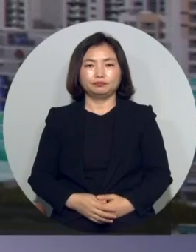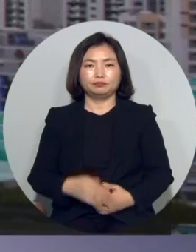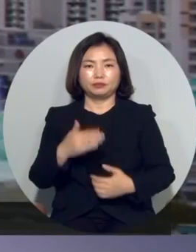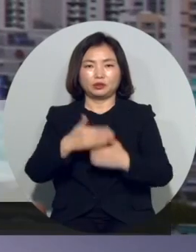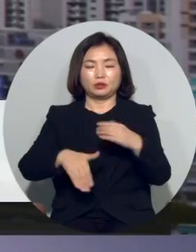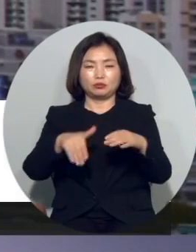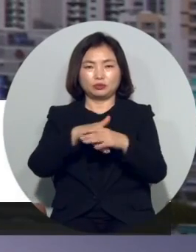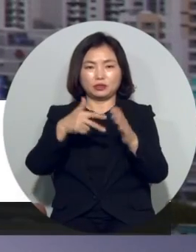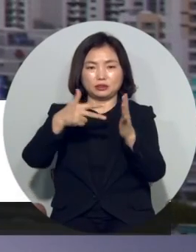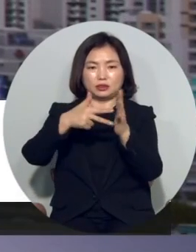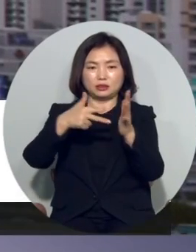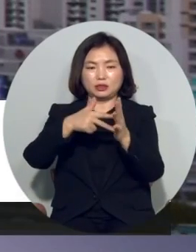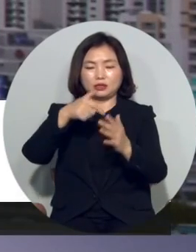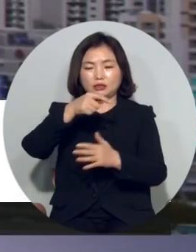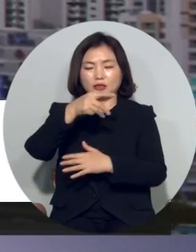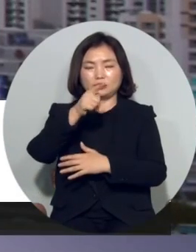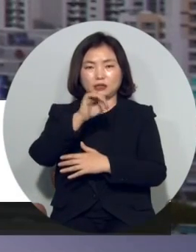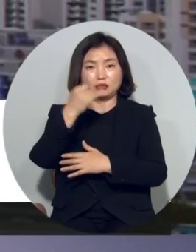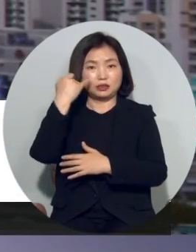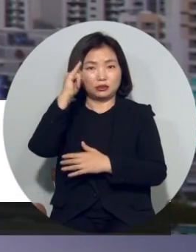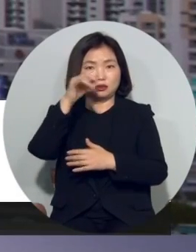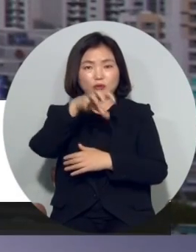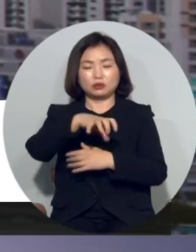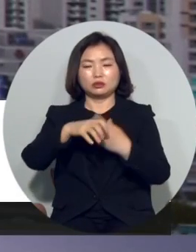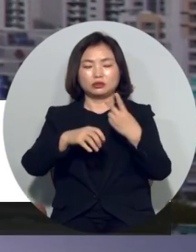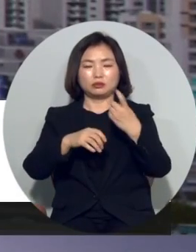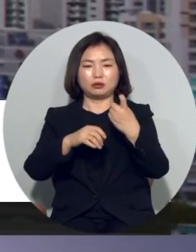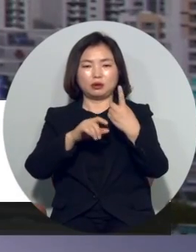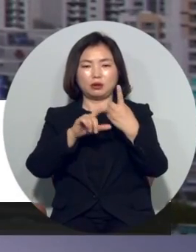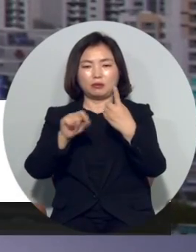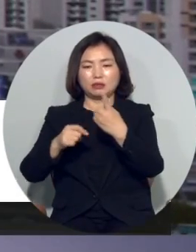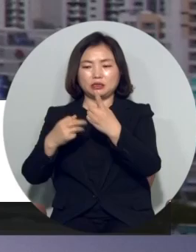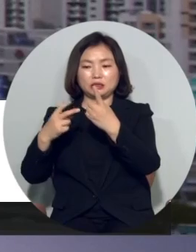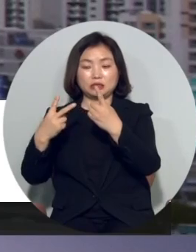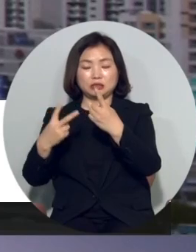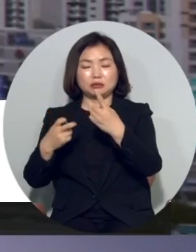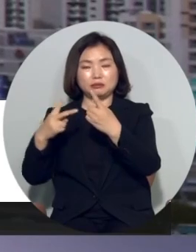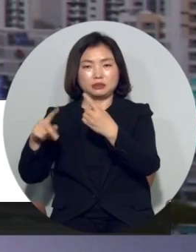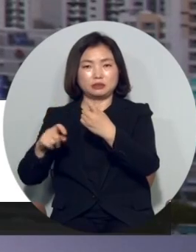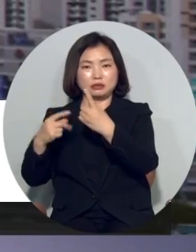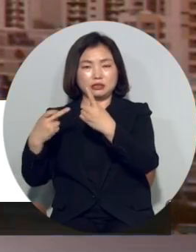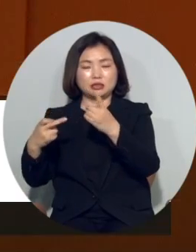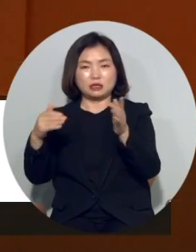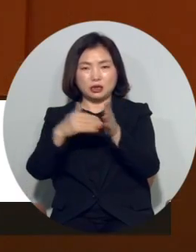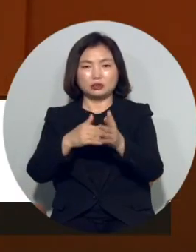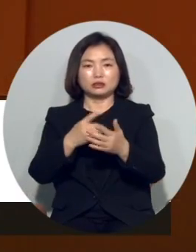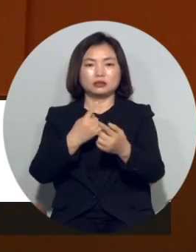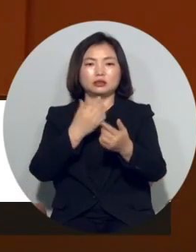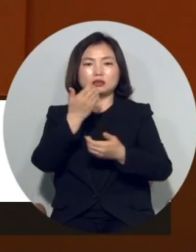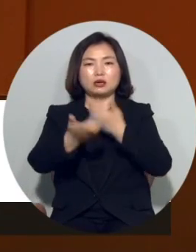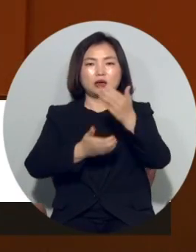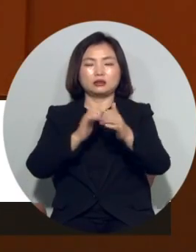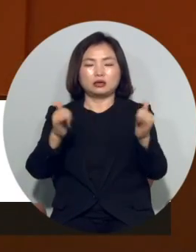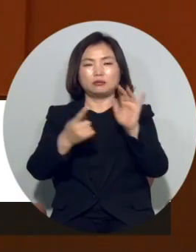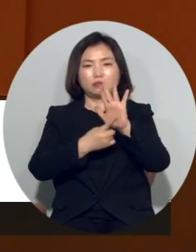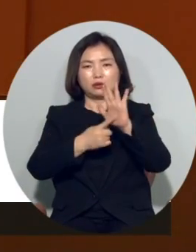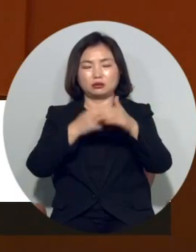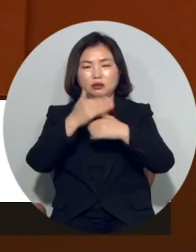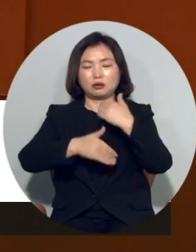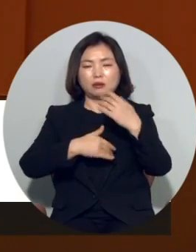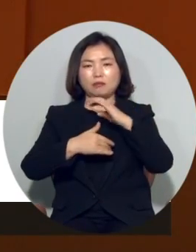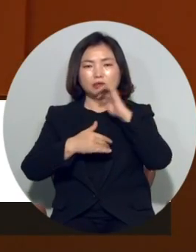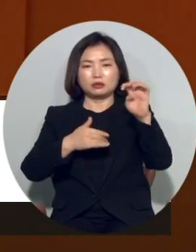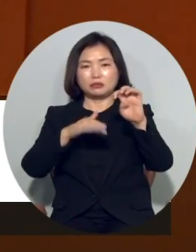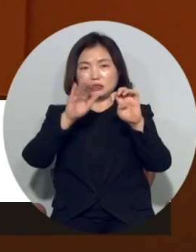대구문화재단 가창 창작 스튜디오 는 11월 8일부터 12일까지 입주 작가를 모집합니다 대구에 사는 만